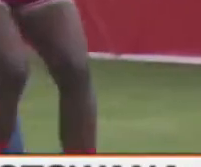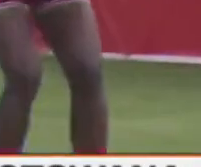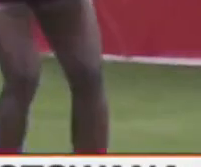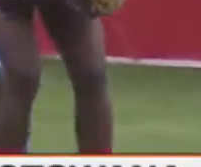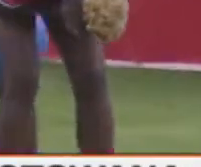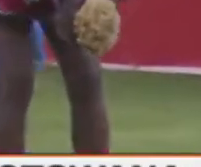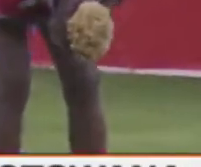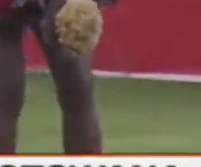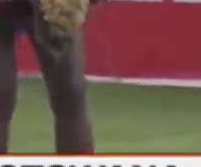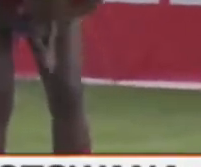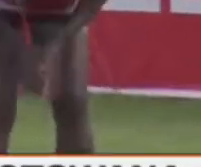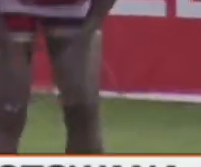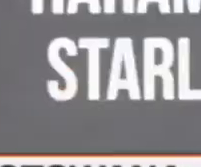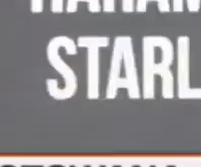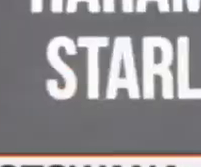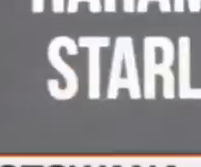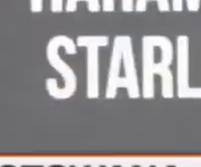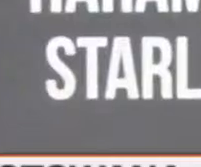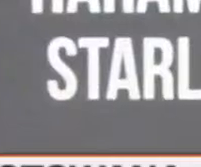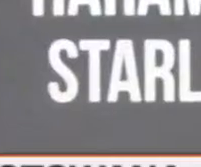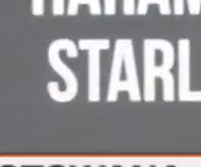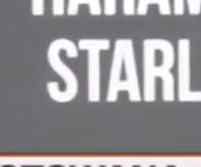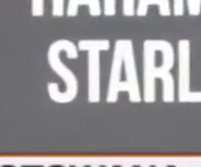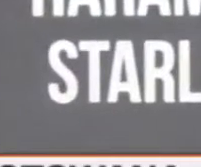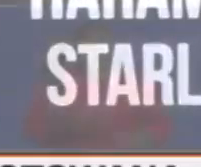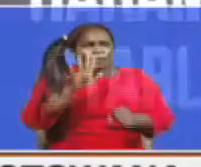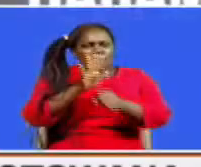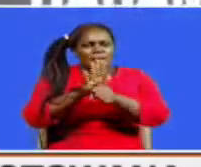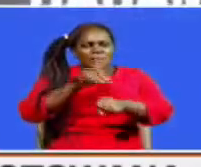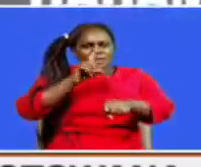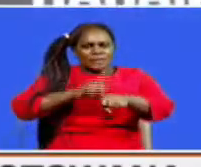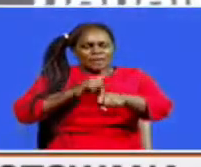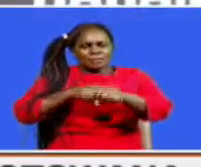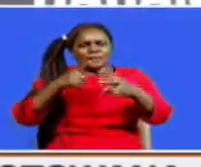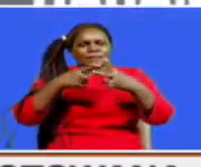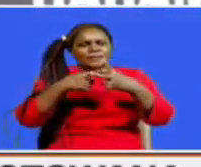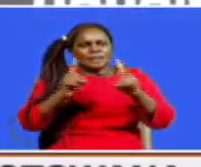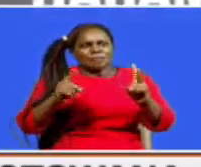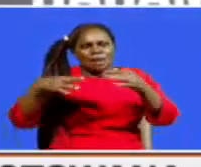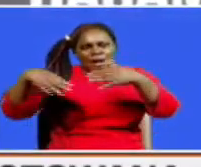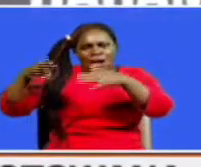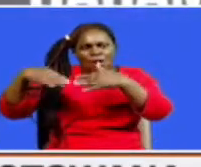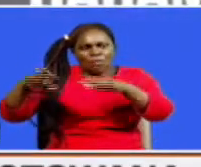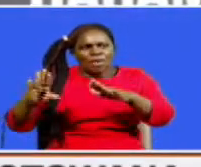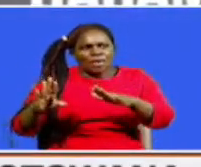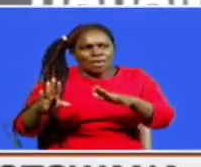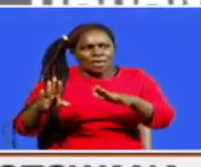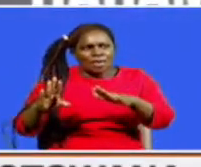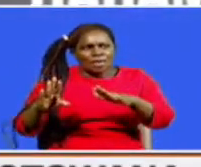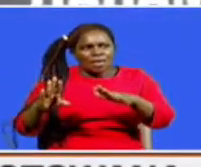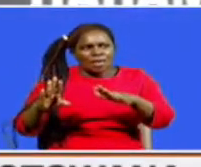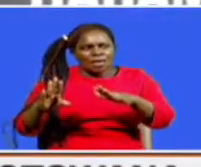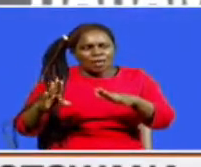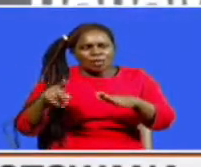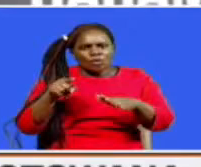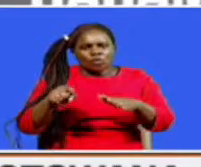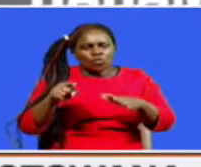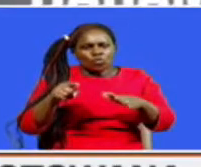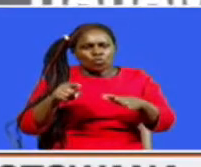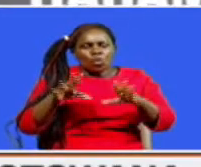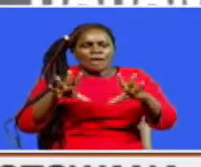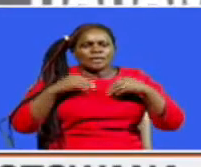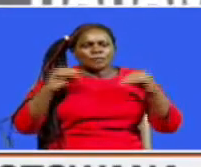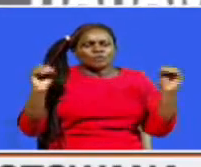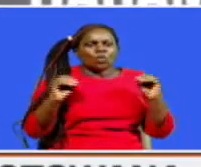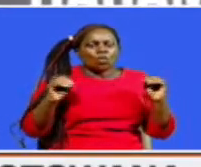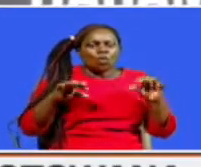Anakosa penalti kubwa sana Violet. Mara mingi ukianza away, you play defensively. So that you don't concede.